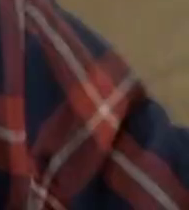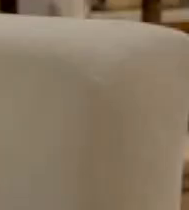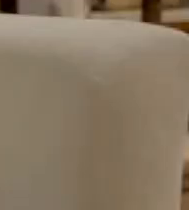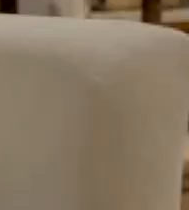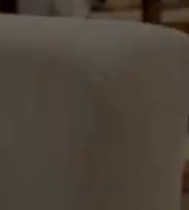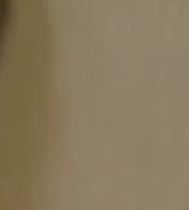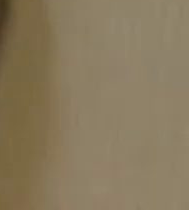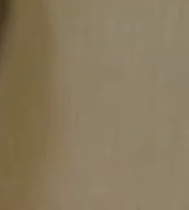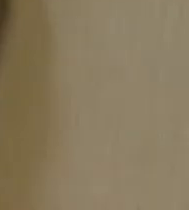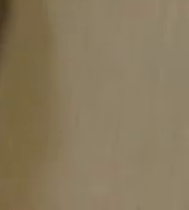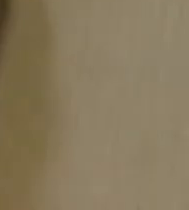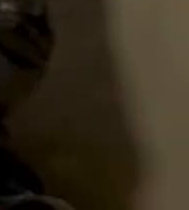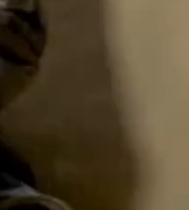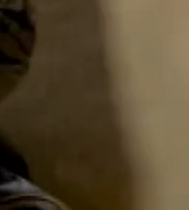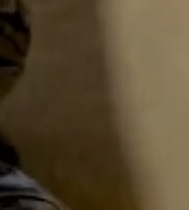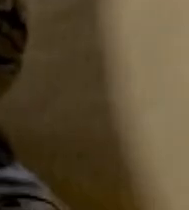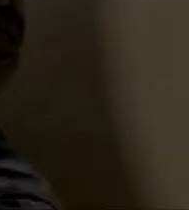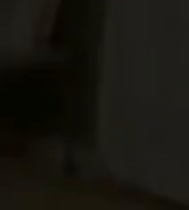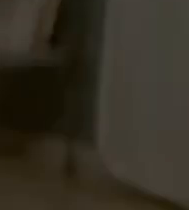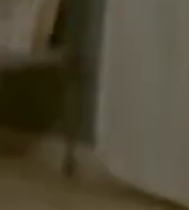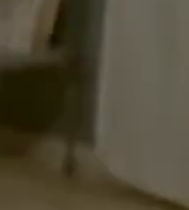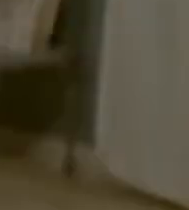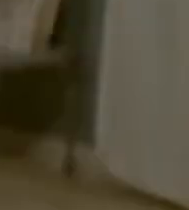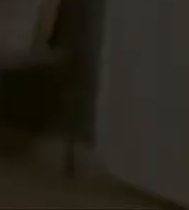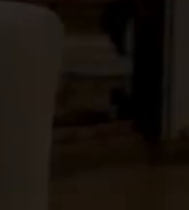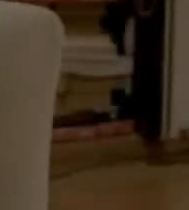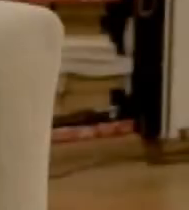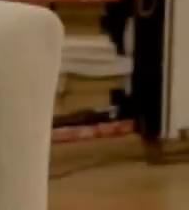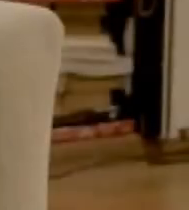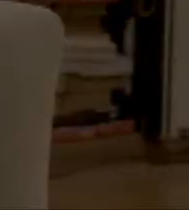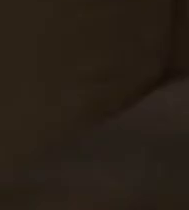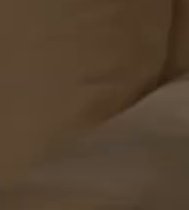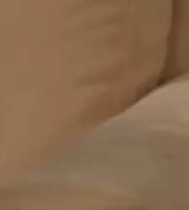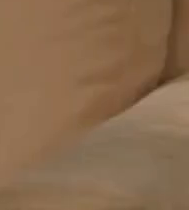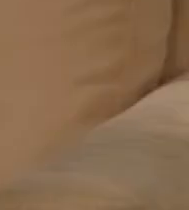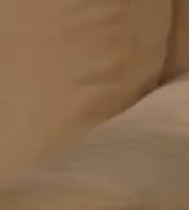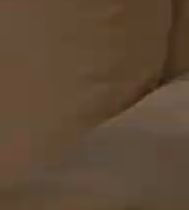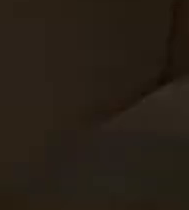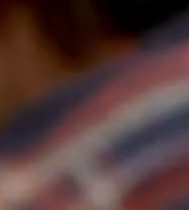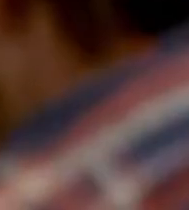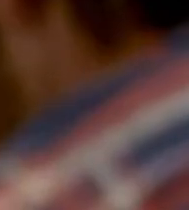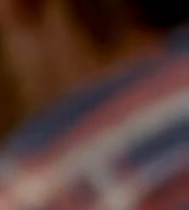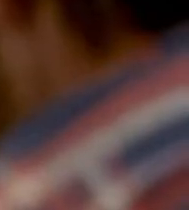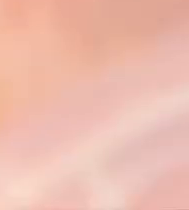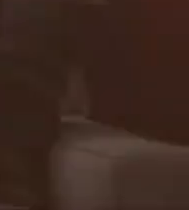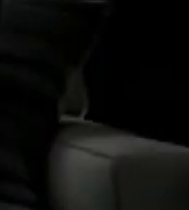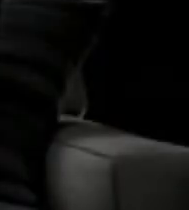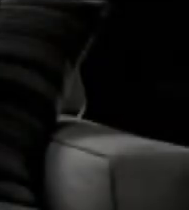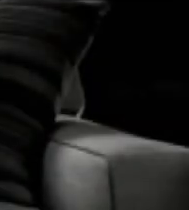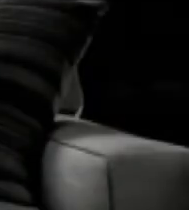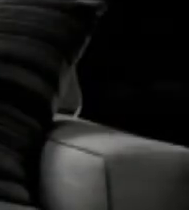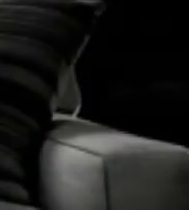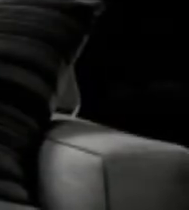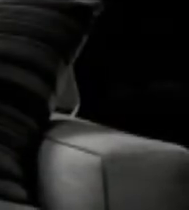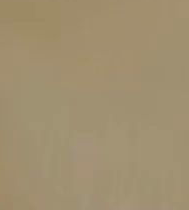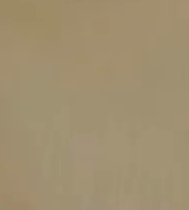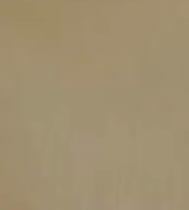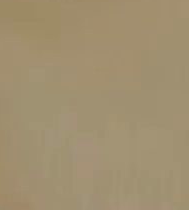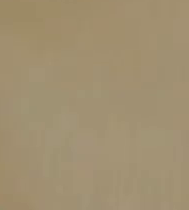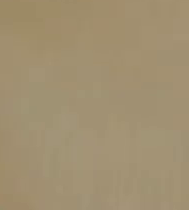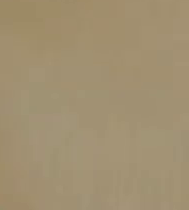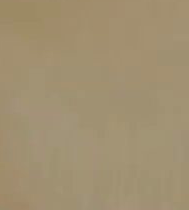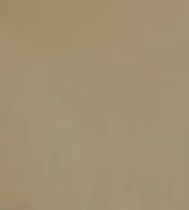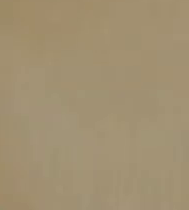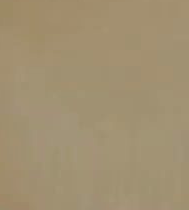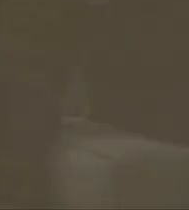რომ იტყუება. იმიტომ რომ მომეკლა. პირადი ურთიერთობები დაანგრევის პირასაა. რა ხდება? სეანსი.